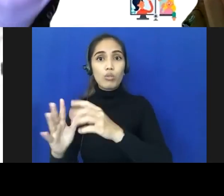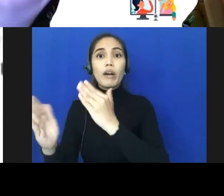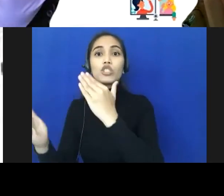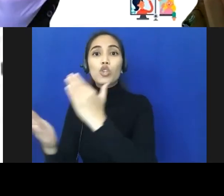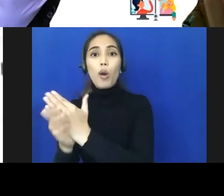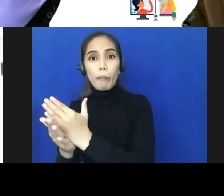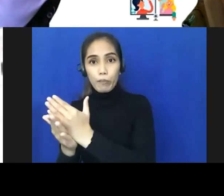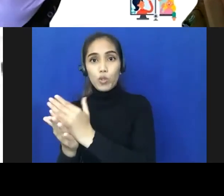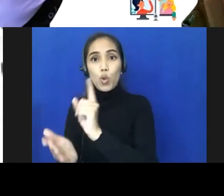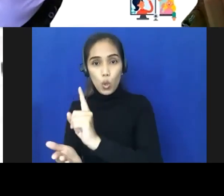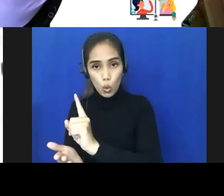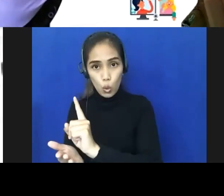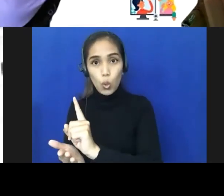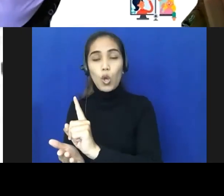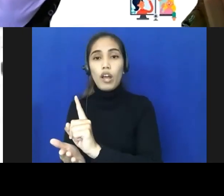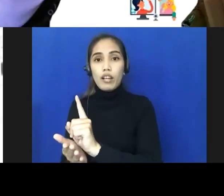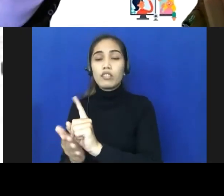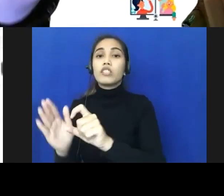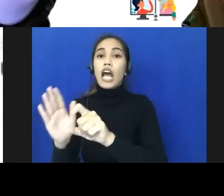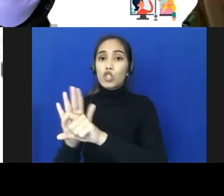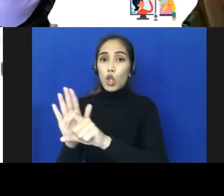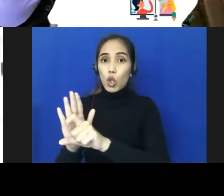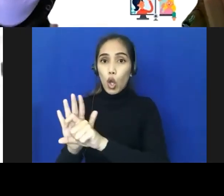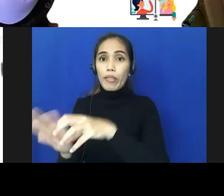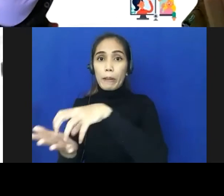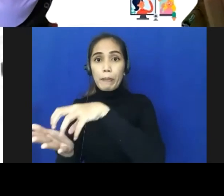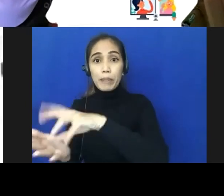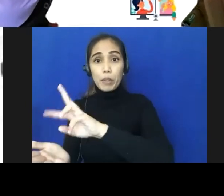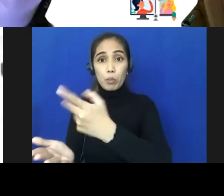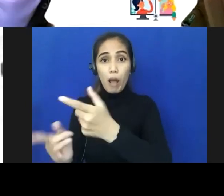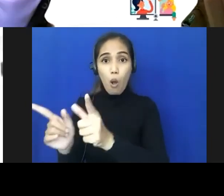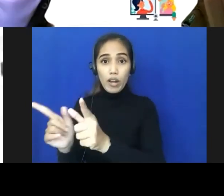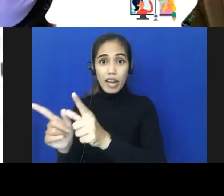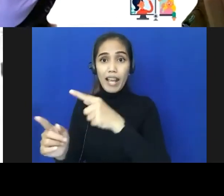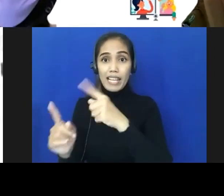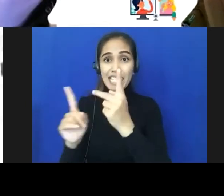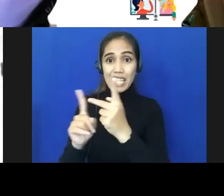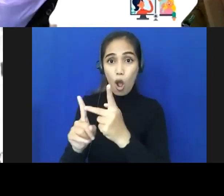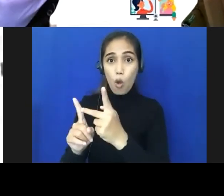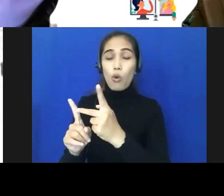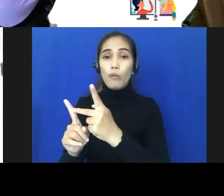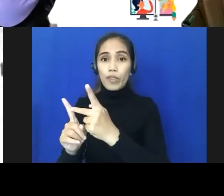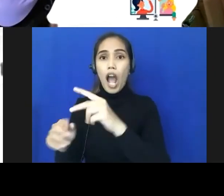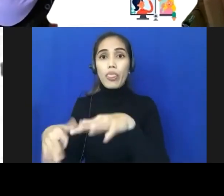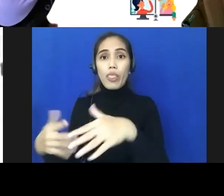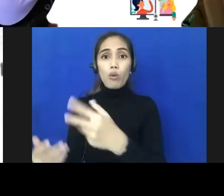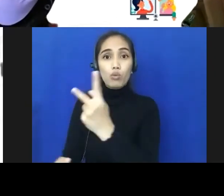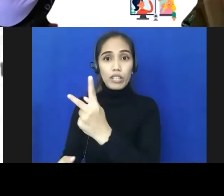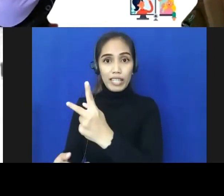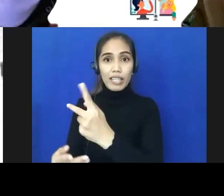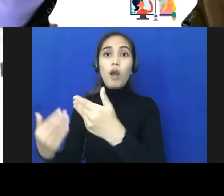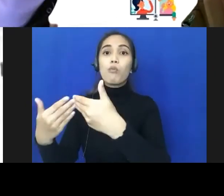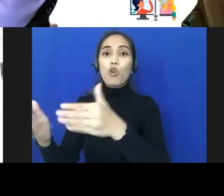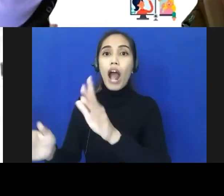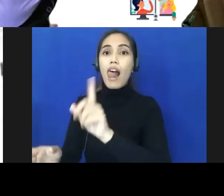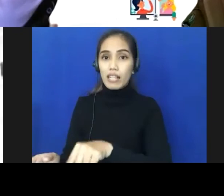diberhentikan selama nanti terjadi penurunan menjadi hijau atau kuning. Tetapi kalau misalnya